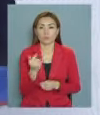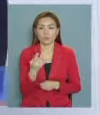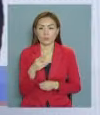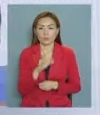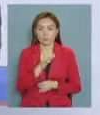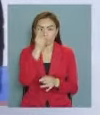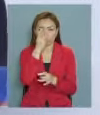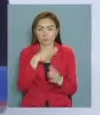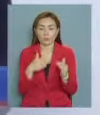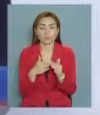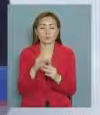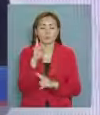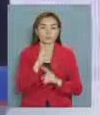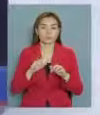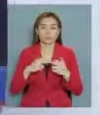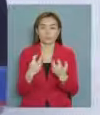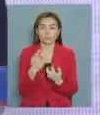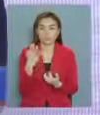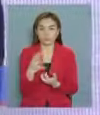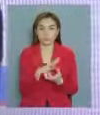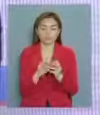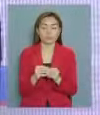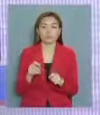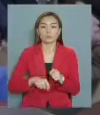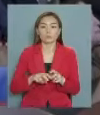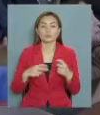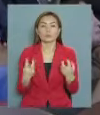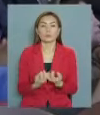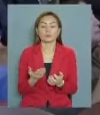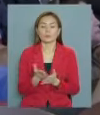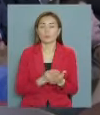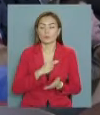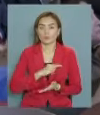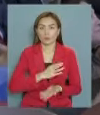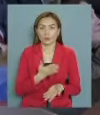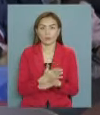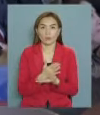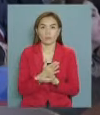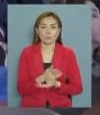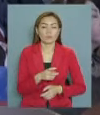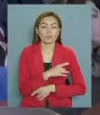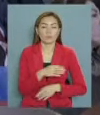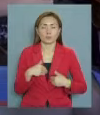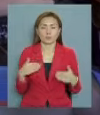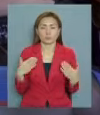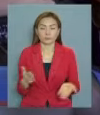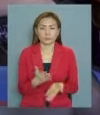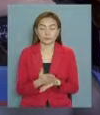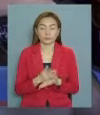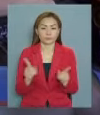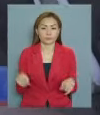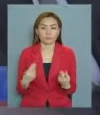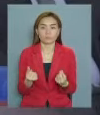атындағы мәдениет үйінде салтанатты шара өтті. Жиында тексеру комиссиясының қызметкерлері көпшілікті мерекемен құттықтап, қаржы жүйесінің